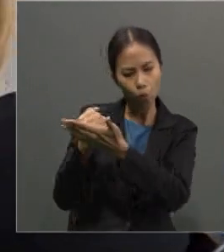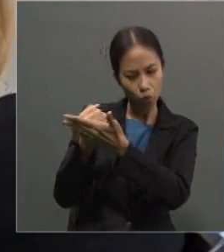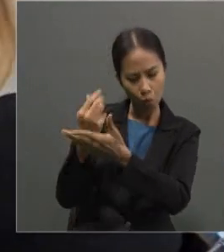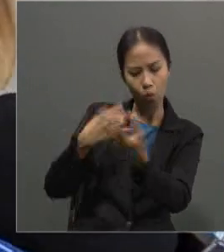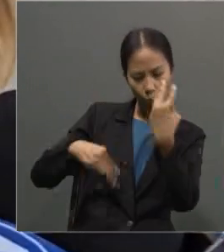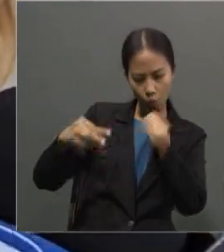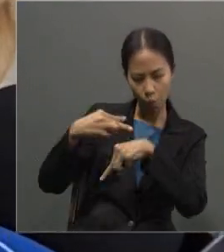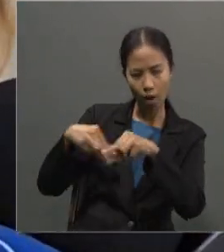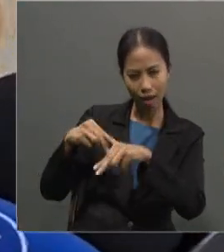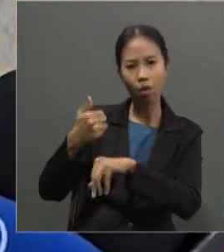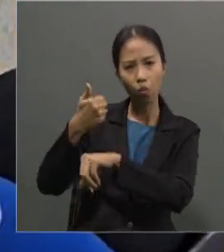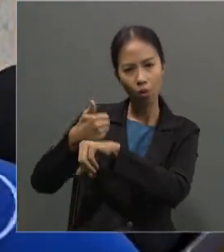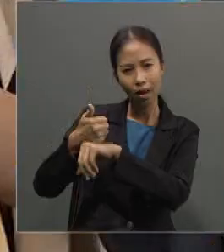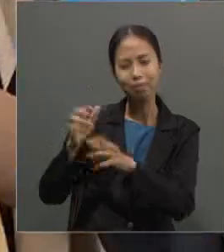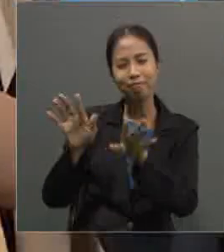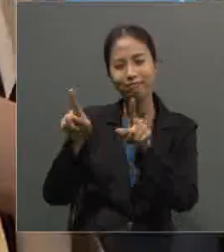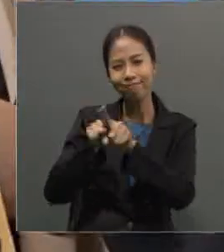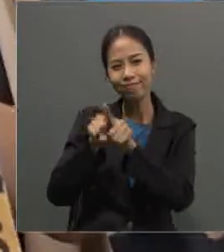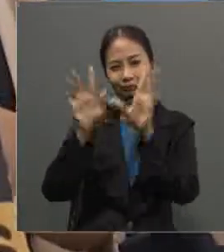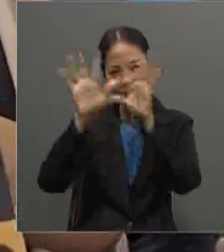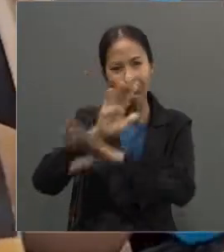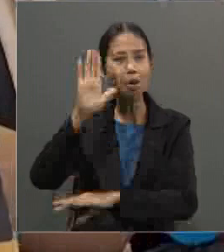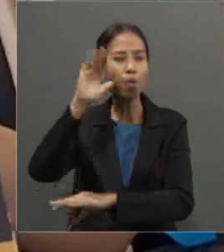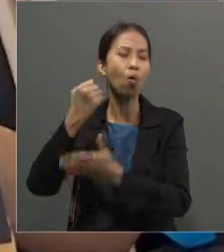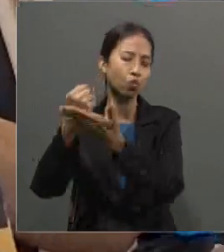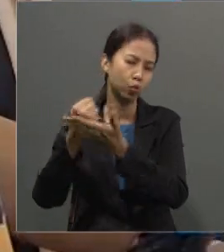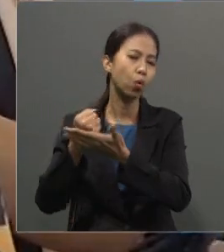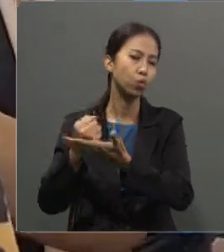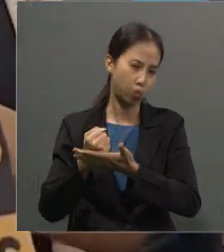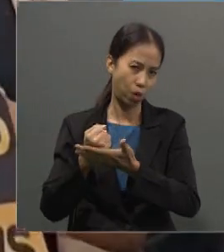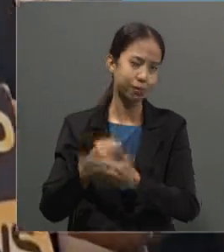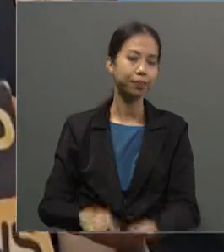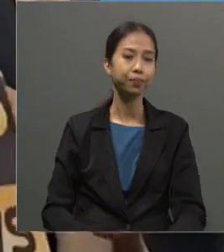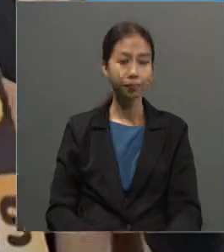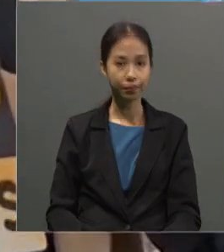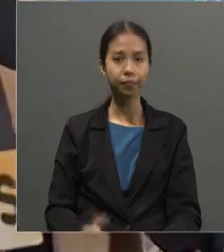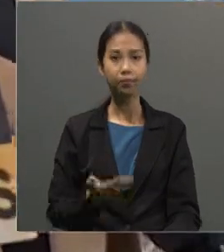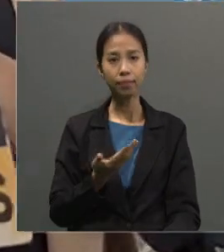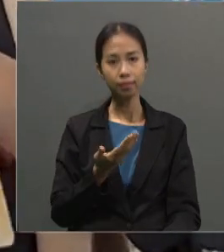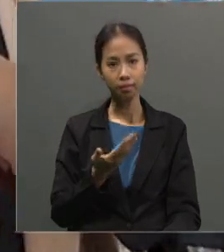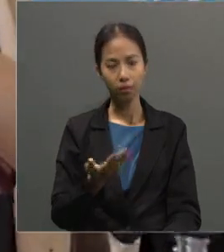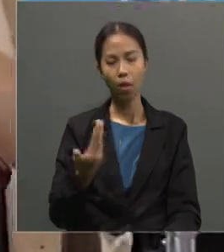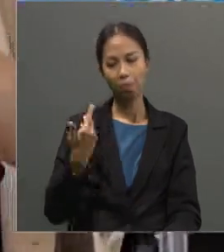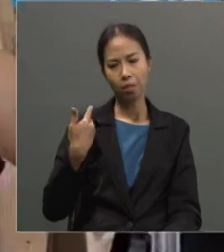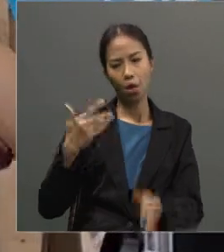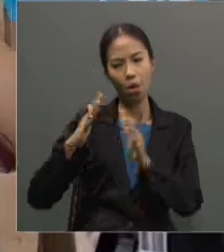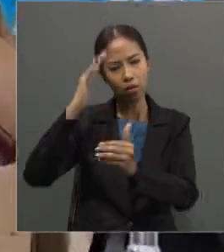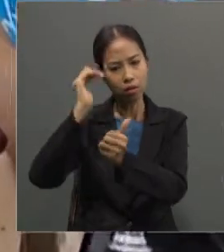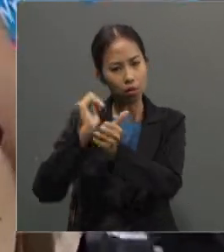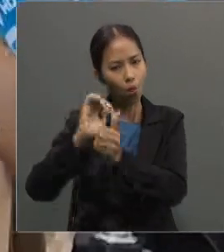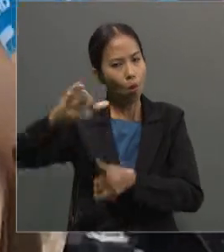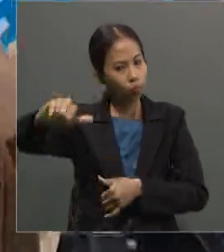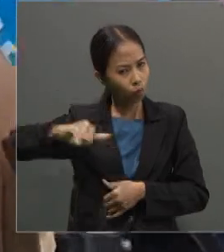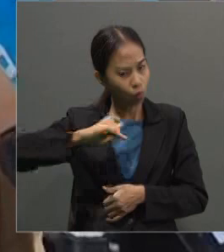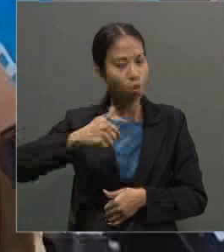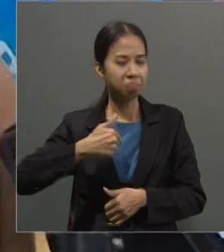ตลอดนายก็เปรียบเสมือนพ่อดีกับตนเองมากสำหรับคลิปที่มีนายตำรวจยศพันตำรวจเอกโทรมาหา10ตำรวจเอก